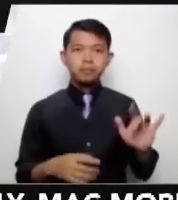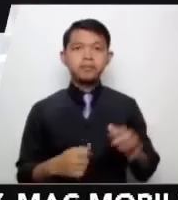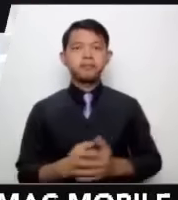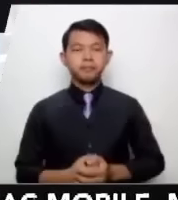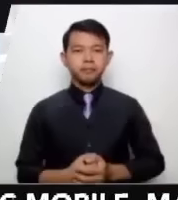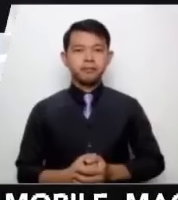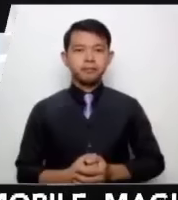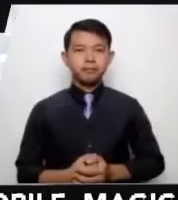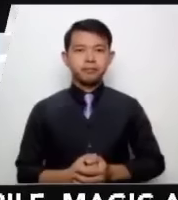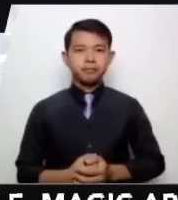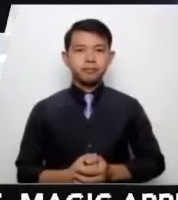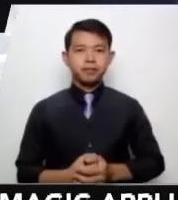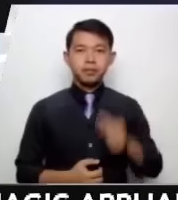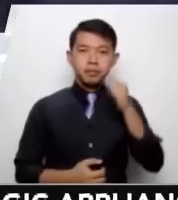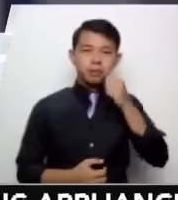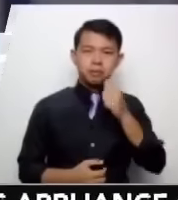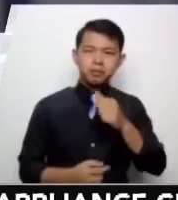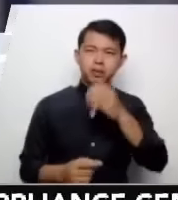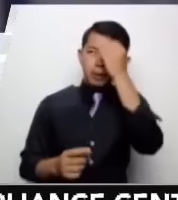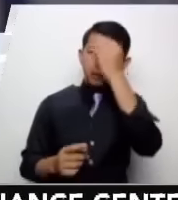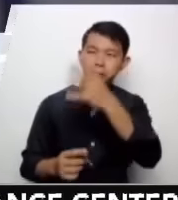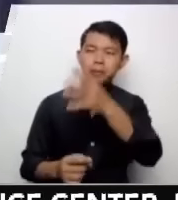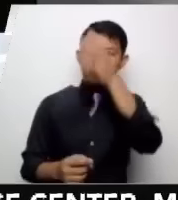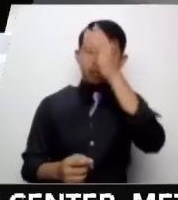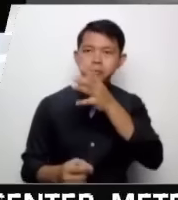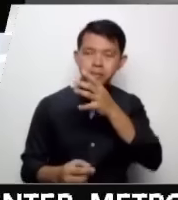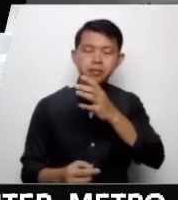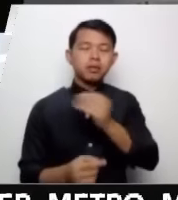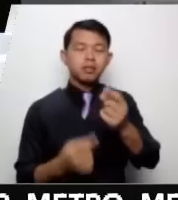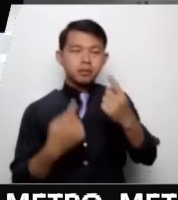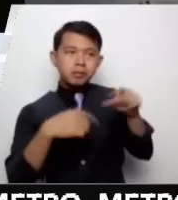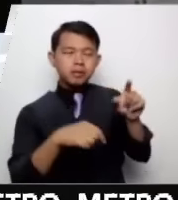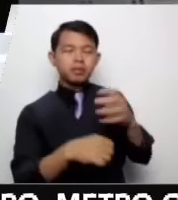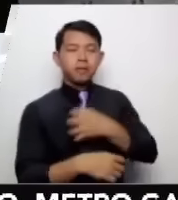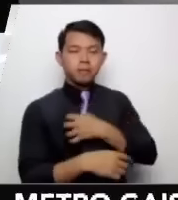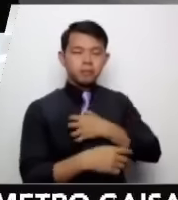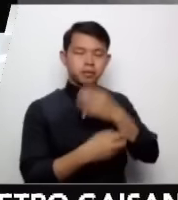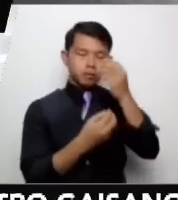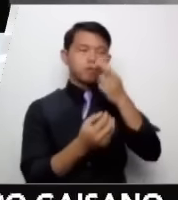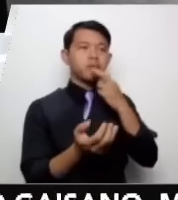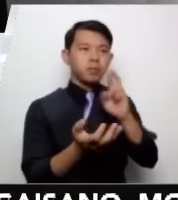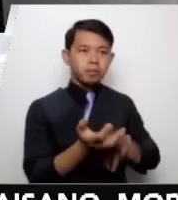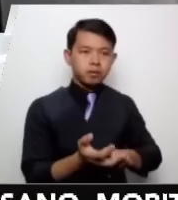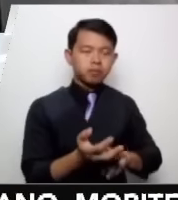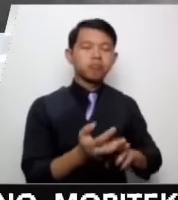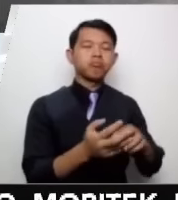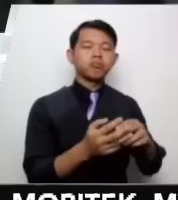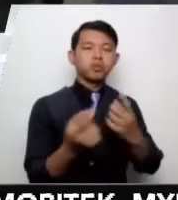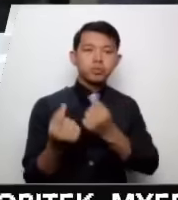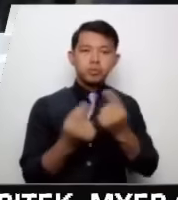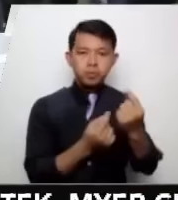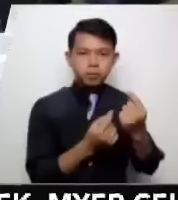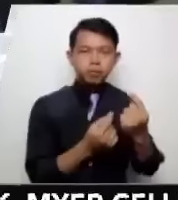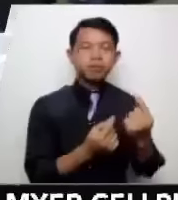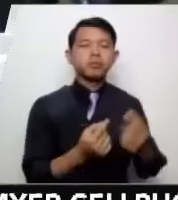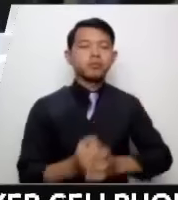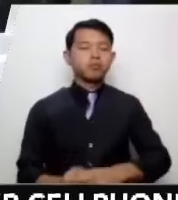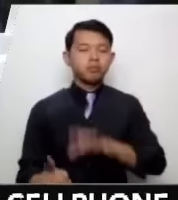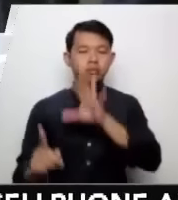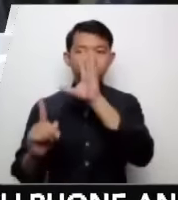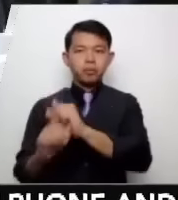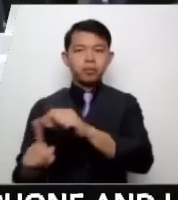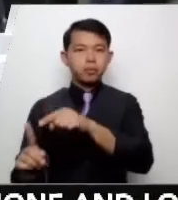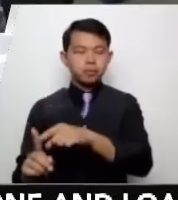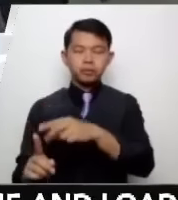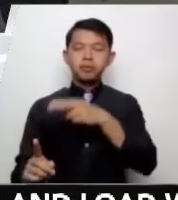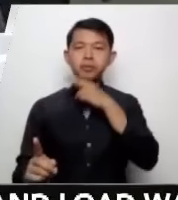nangyari na dali-dali namang nagpunta sa pulisya. Nagkasan ng follow-up operation ng MPD at na-corner ang suspect sa kanilang bahay